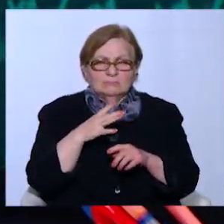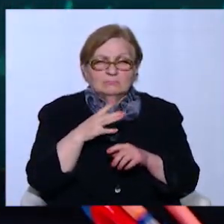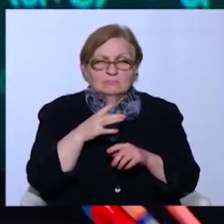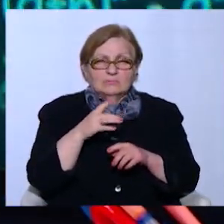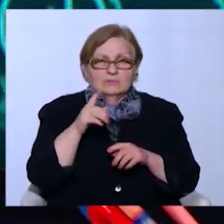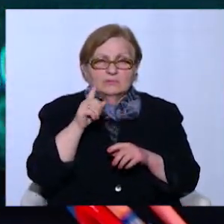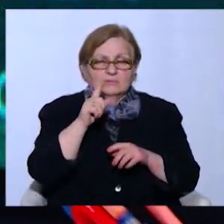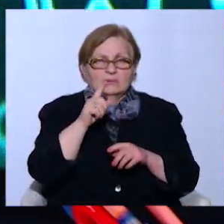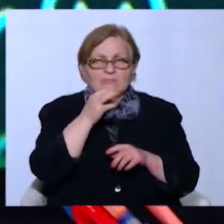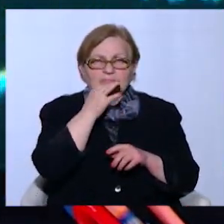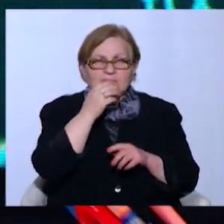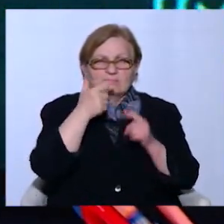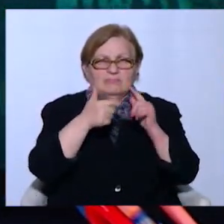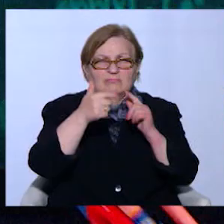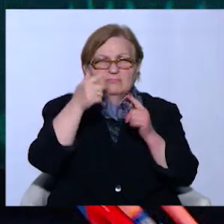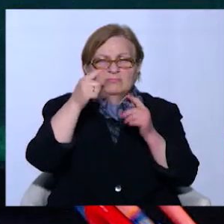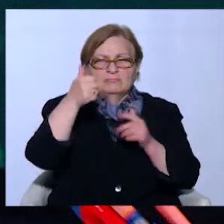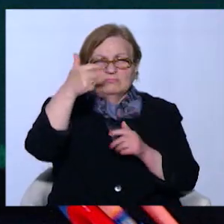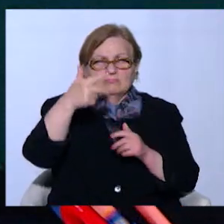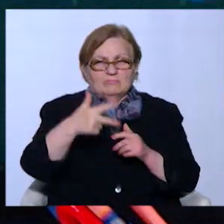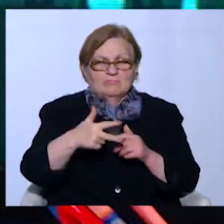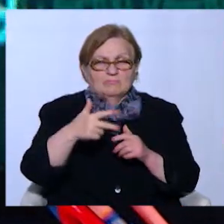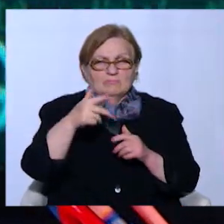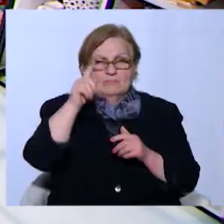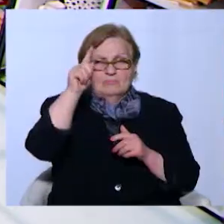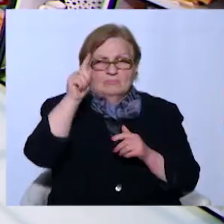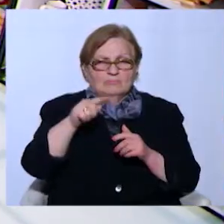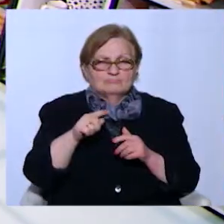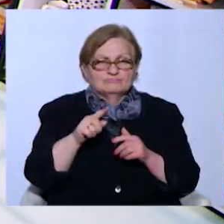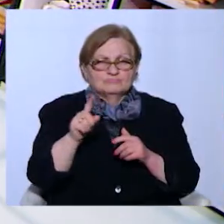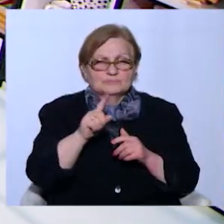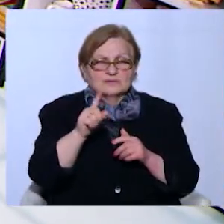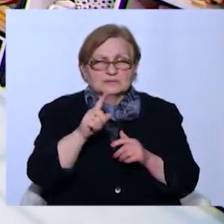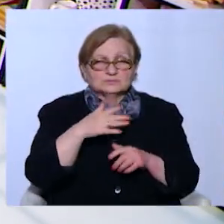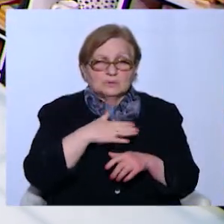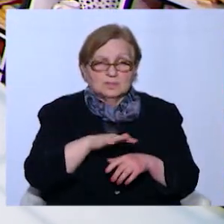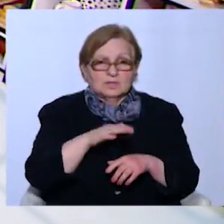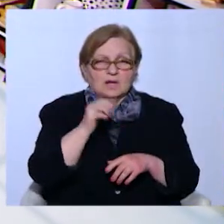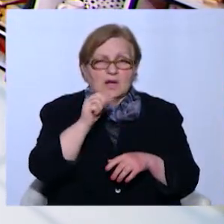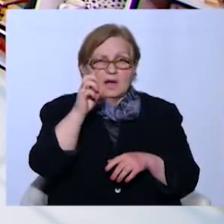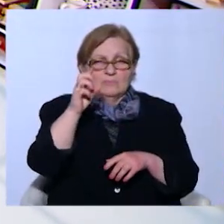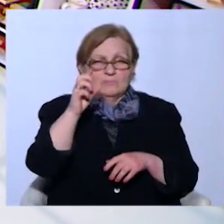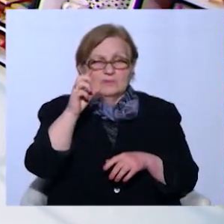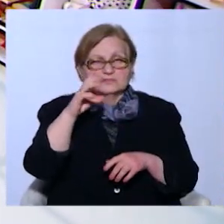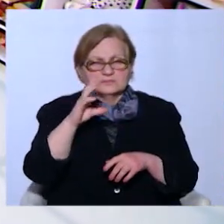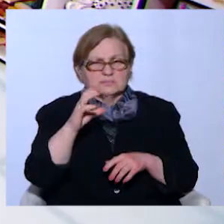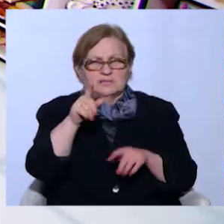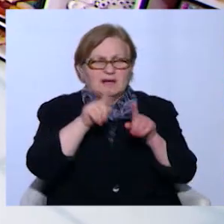სავარაუდო პასუხები იყო გარკვეული შემოთავაზებული. რას უნდა აკმაყოფილებდნენ a, b და c